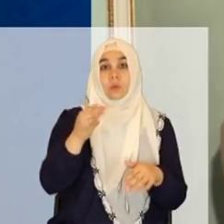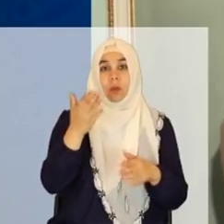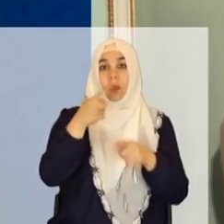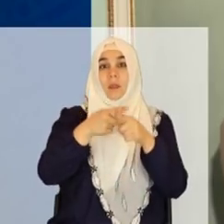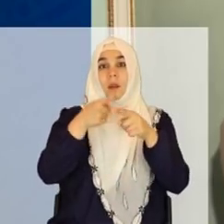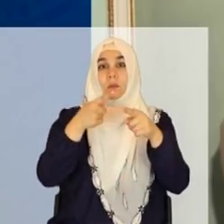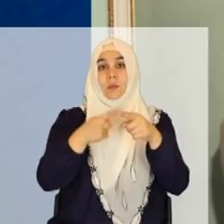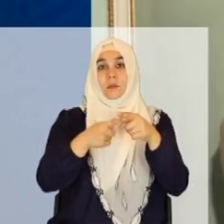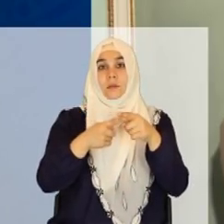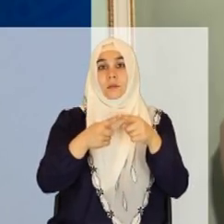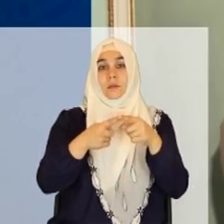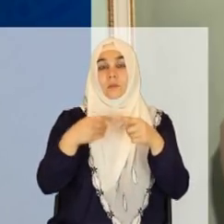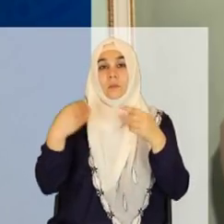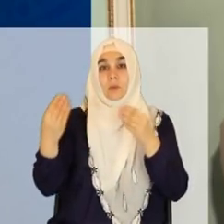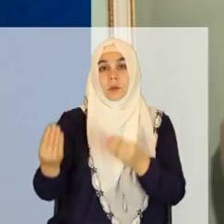yarimini beradi.